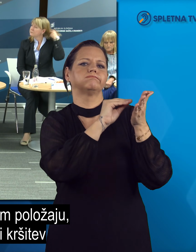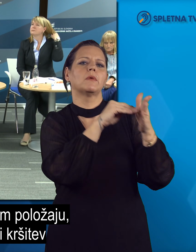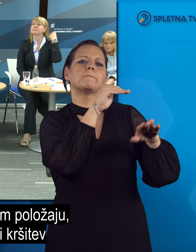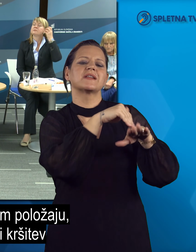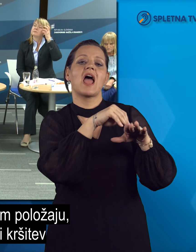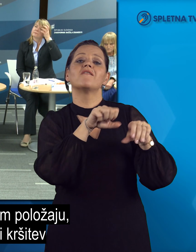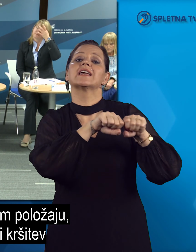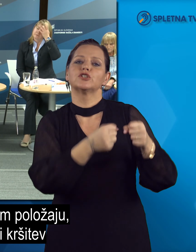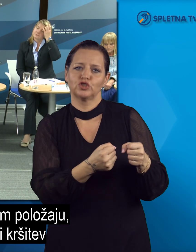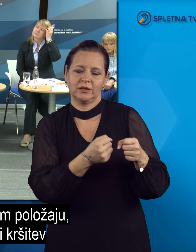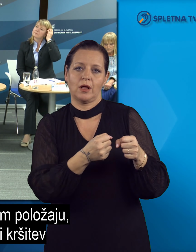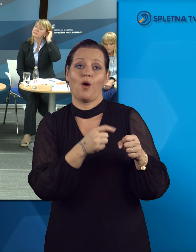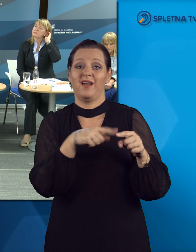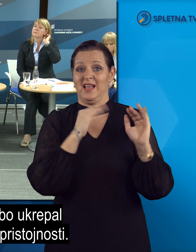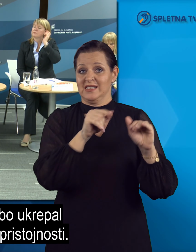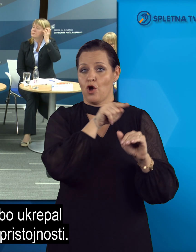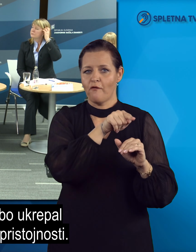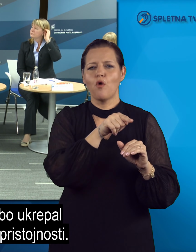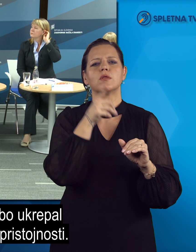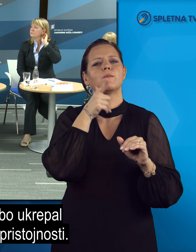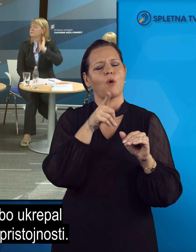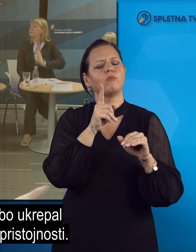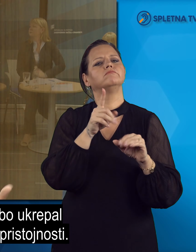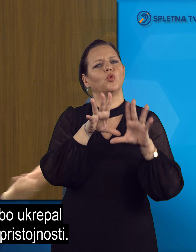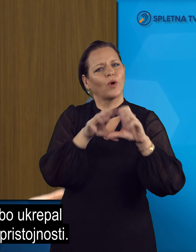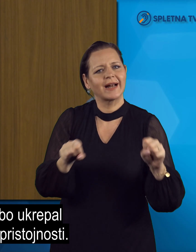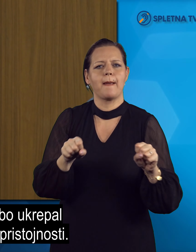zagovornik bo ukrepal glede na svoje pristojnosti.